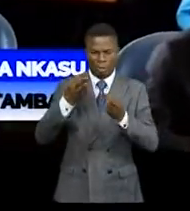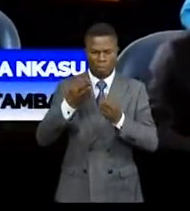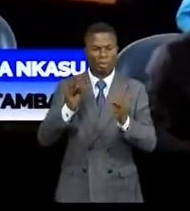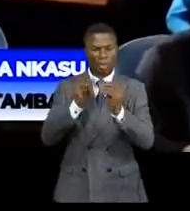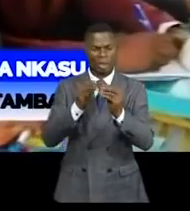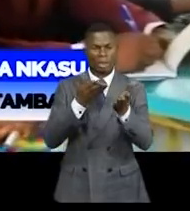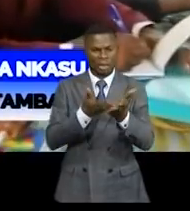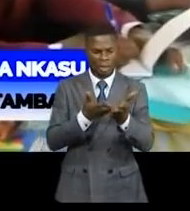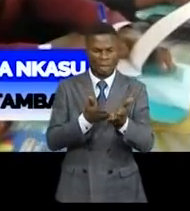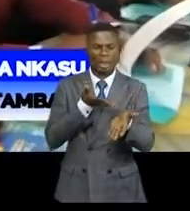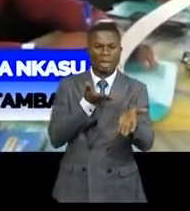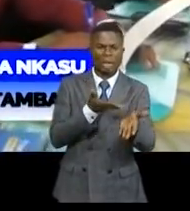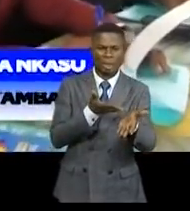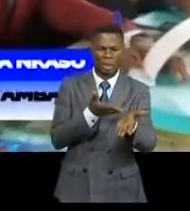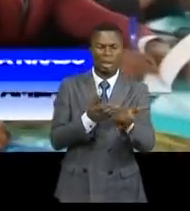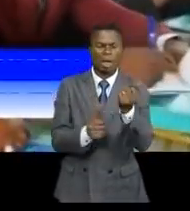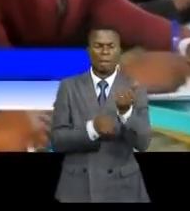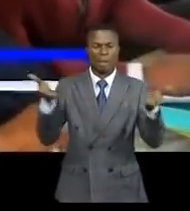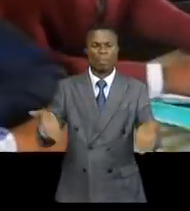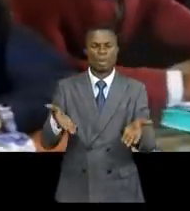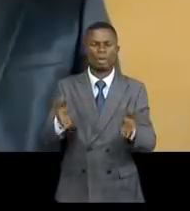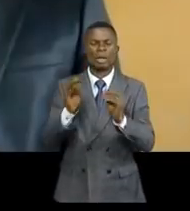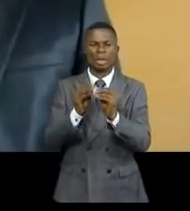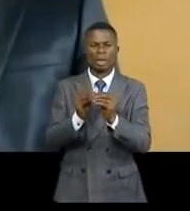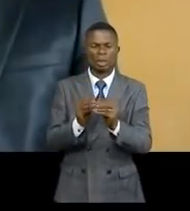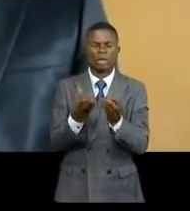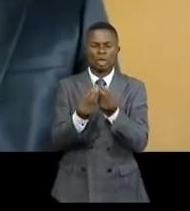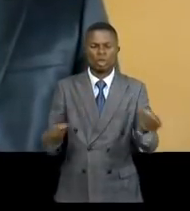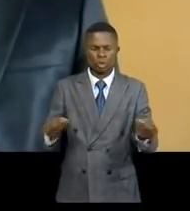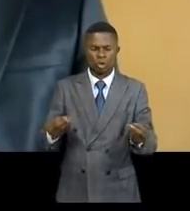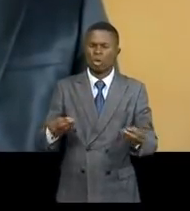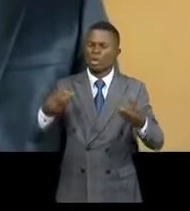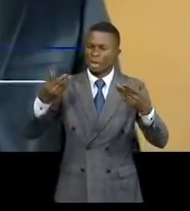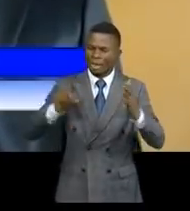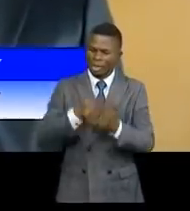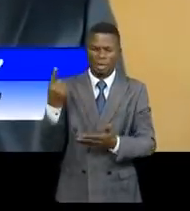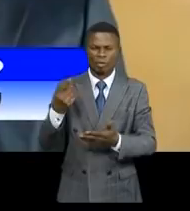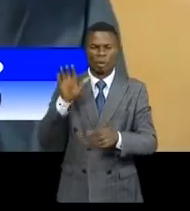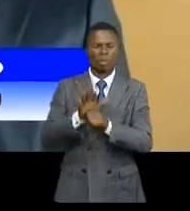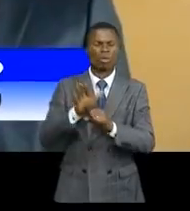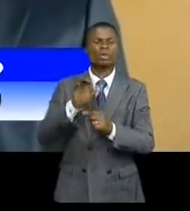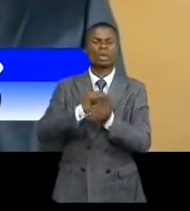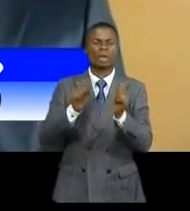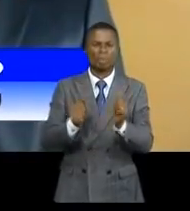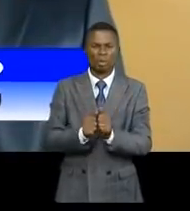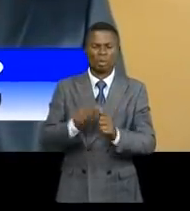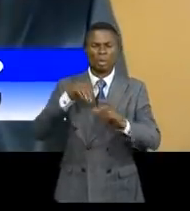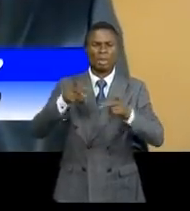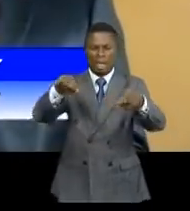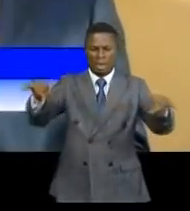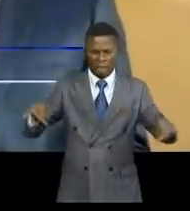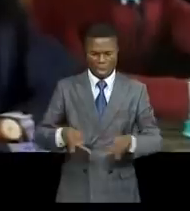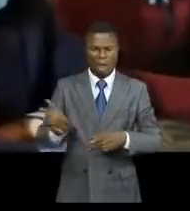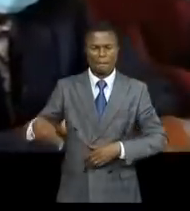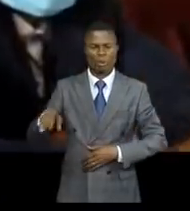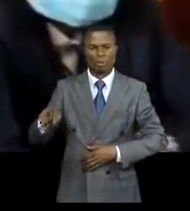atelier permettra aux participants de résoudre de façon définitive les multiples problèmes fonciers de la province.